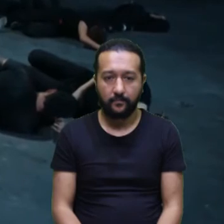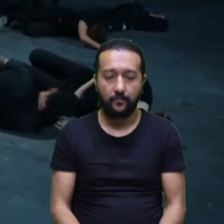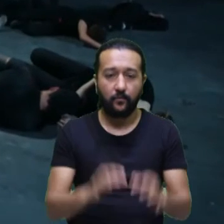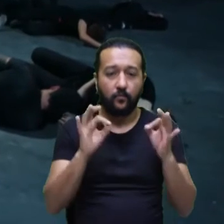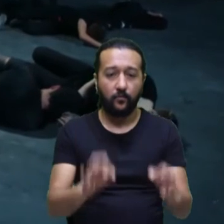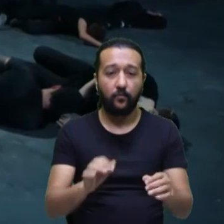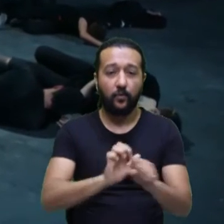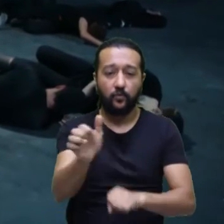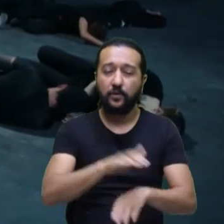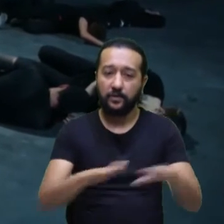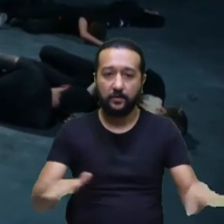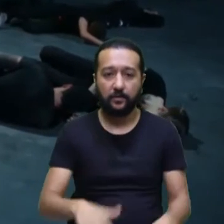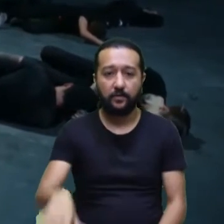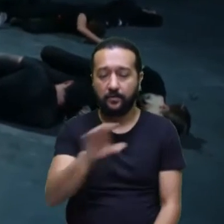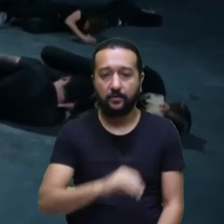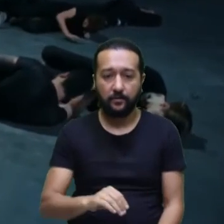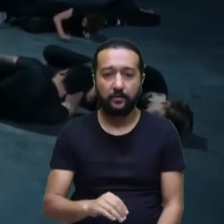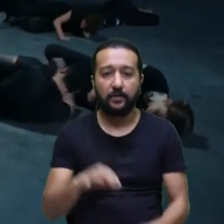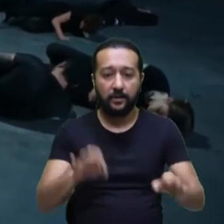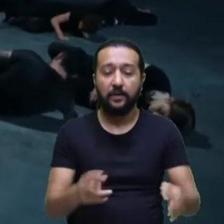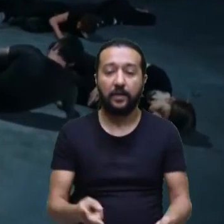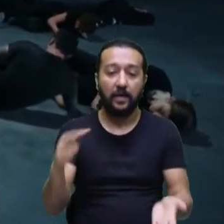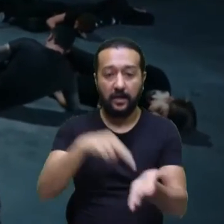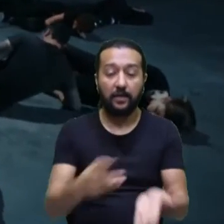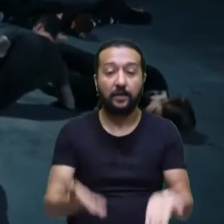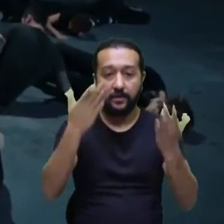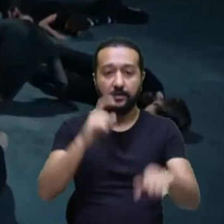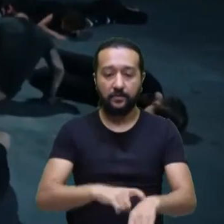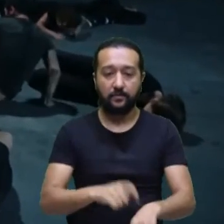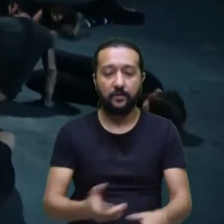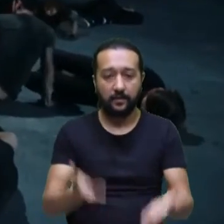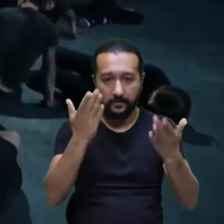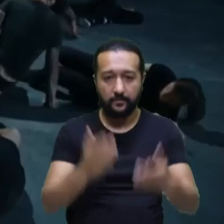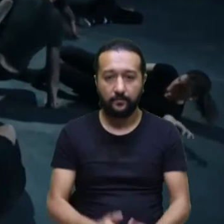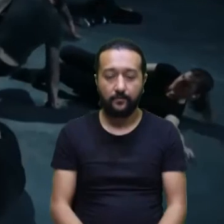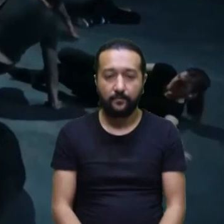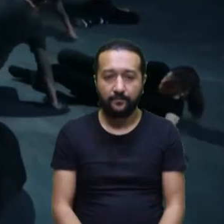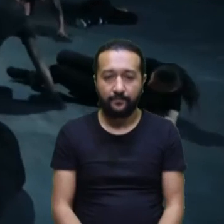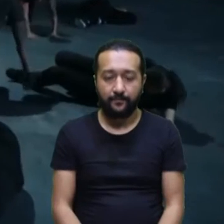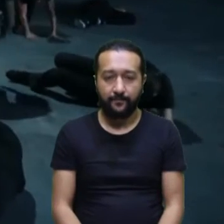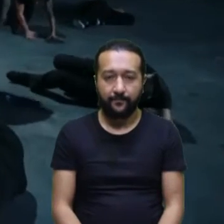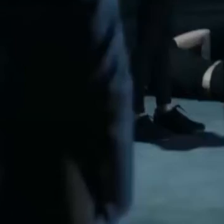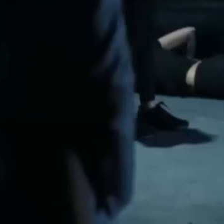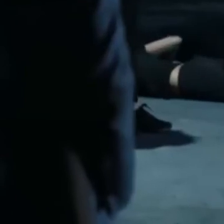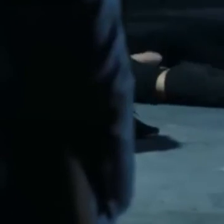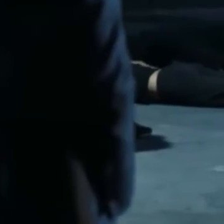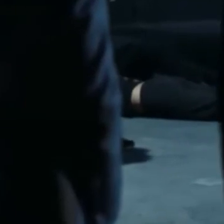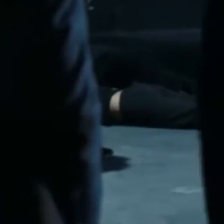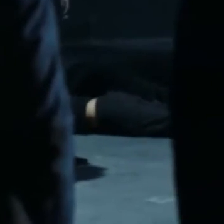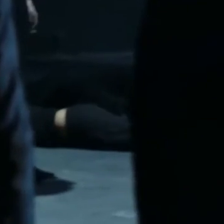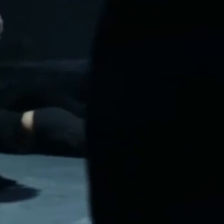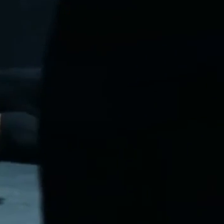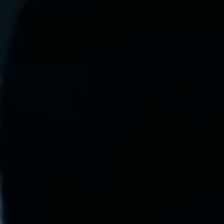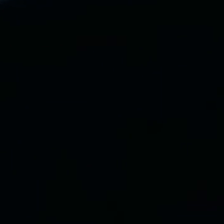Bu kadar süründüğünüz yeter. Şimdi ayağa kalkma zamanı. Hadi. Acıyan yerlerini tutarak itirazsızca güç